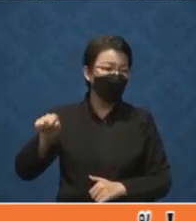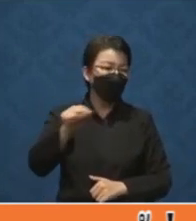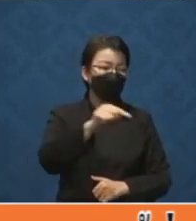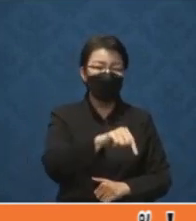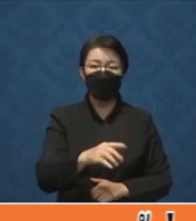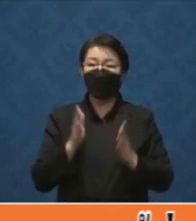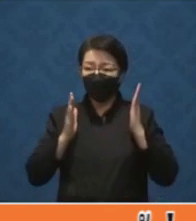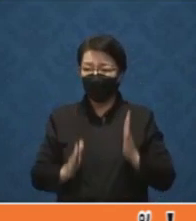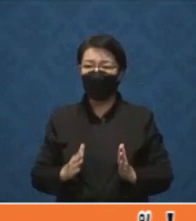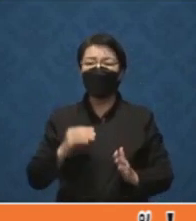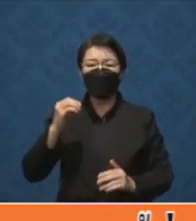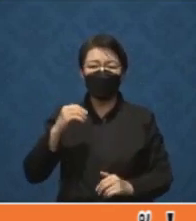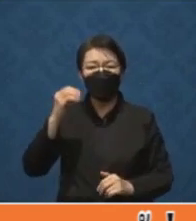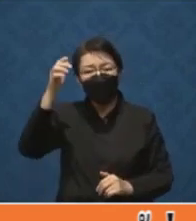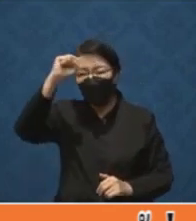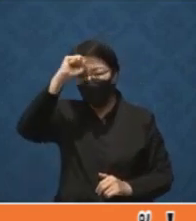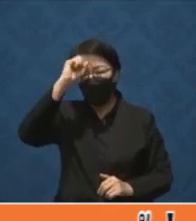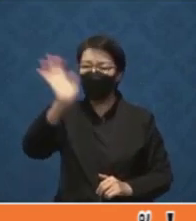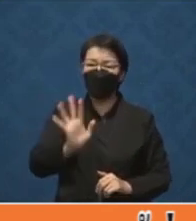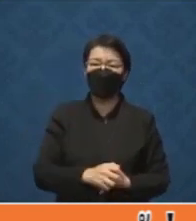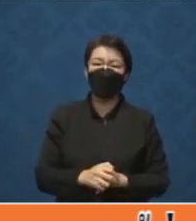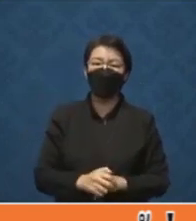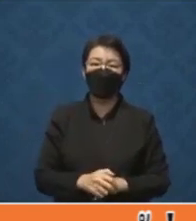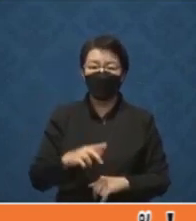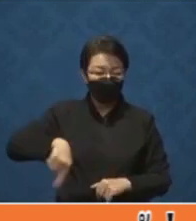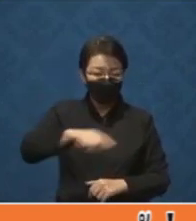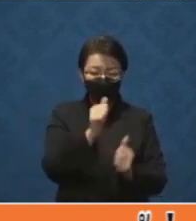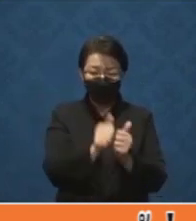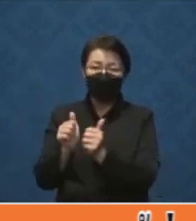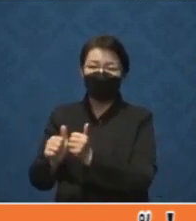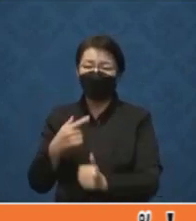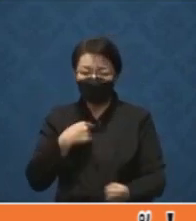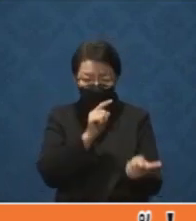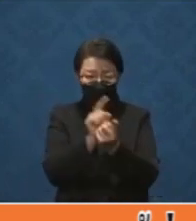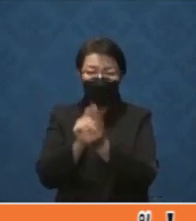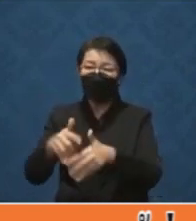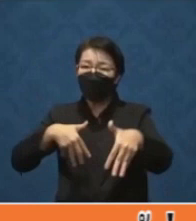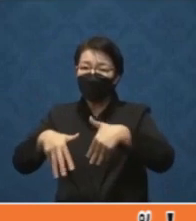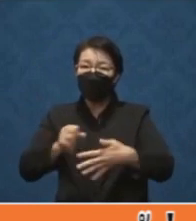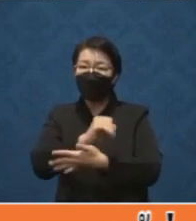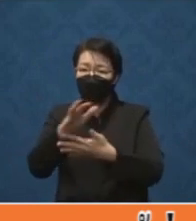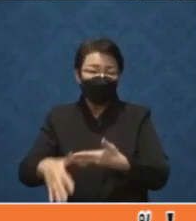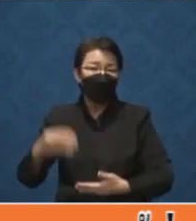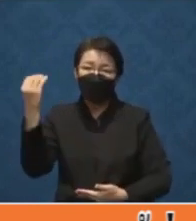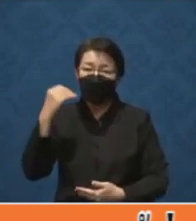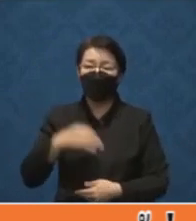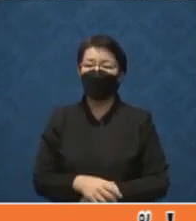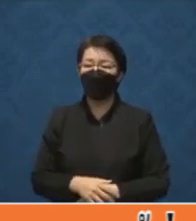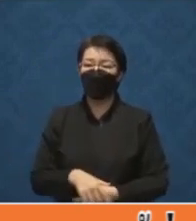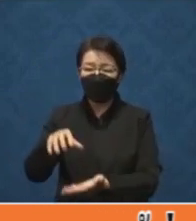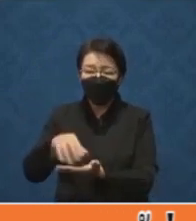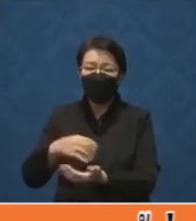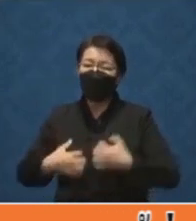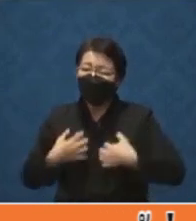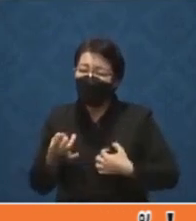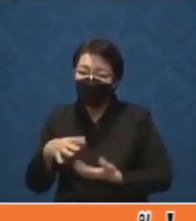รอย่างเราๆเนี่ยก็ไม่ใช่คนที่ไม่มีความรู้ทุกๆคนในที่นี้ก็พบปะพี่น้องประชาชน